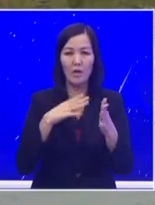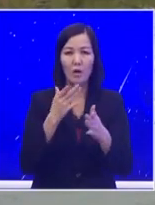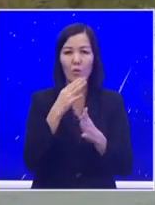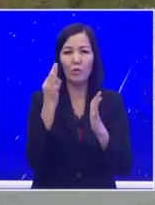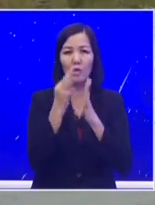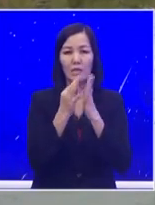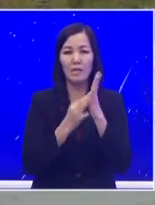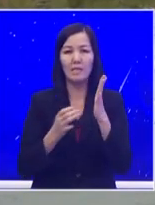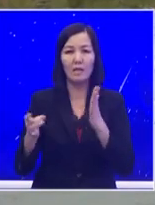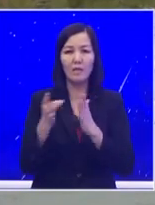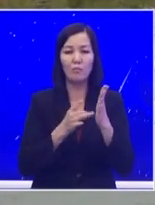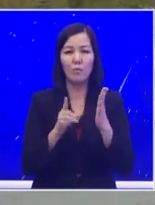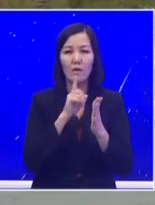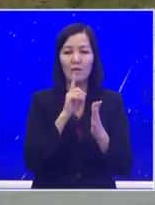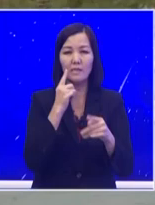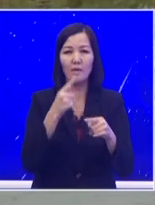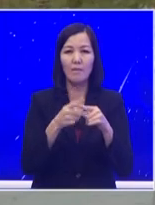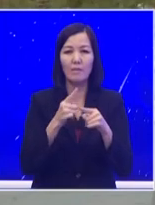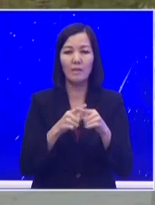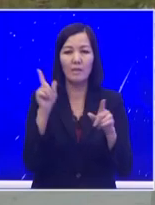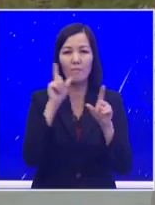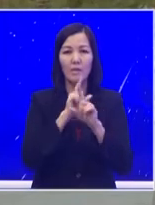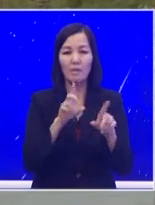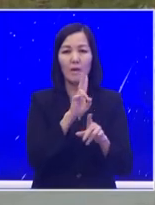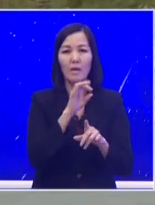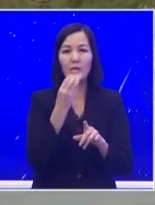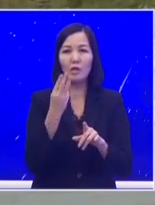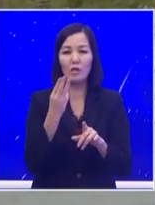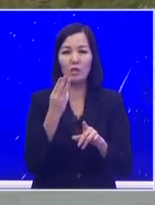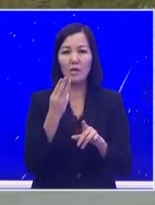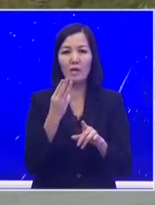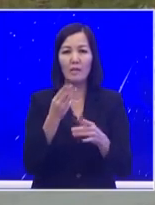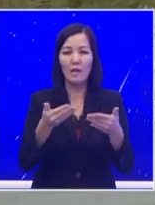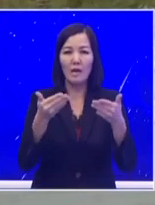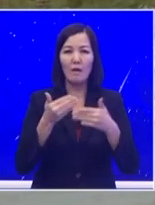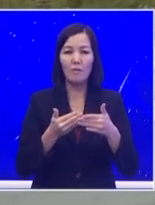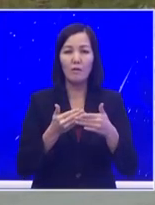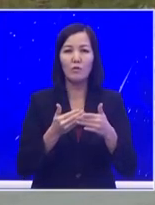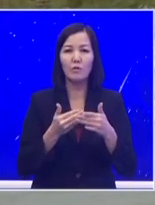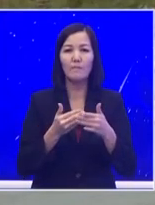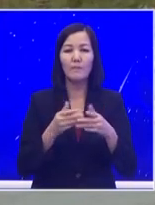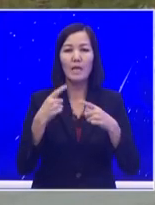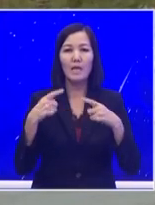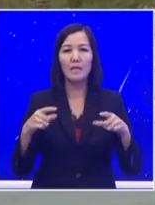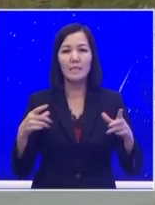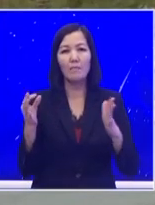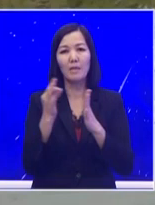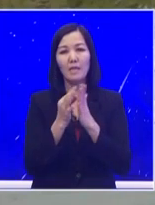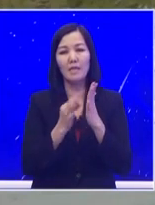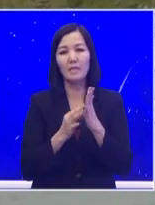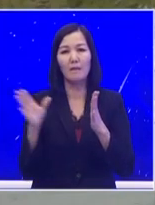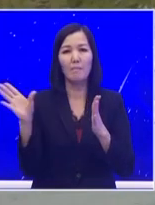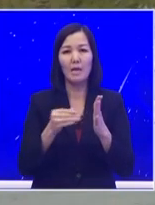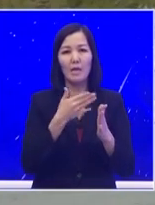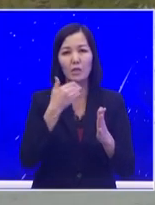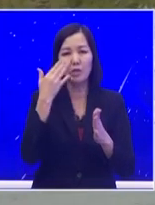мен республикалық физика-математика мектебіне назар зияткерлік мектебіне қабылдау үшін өткізілетін емтихан уақытын маусым айына